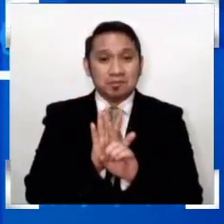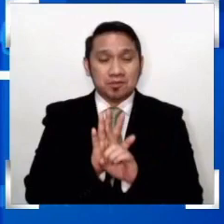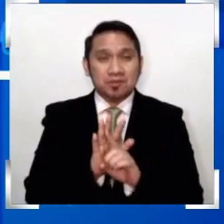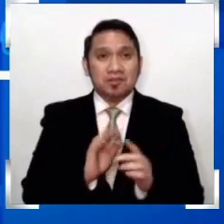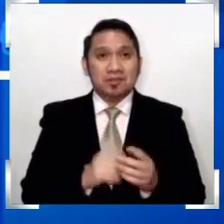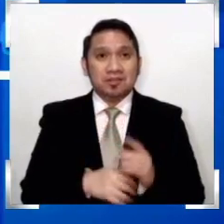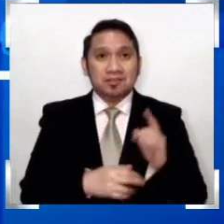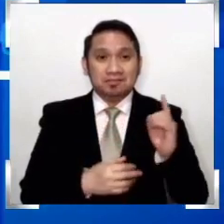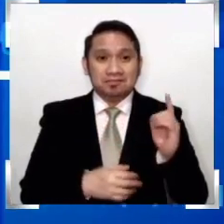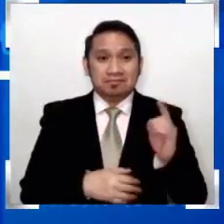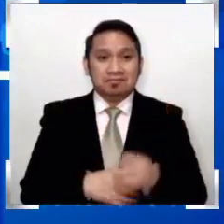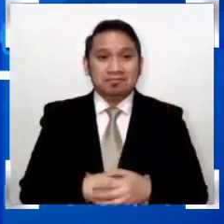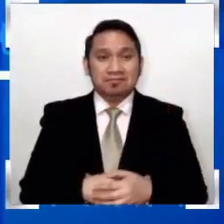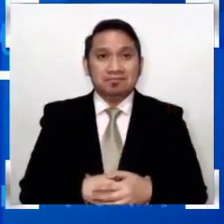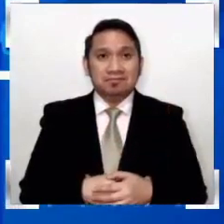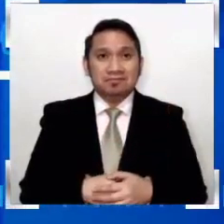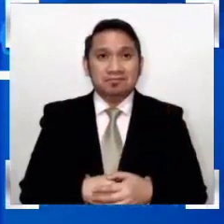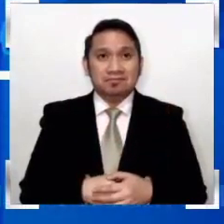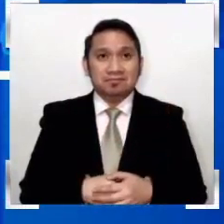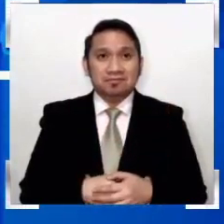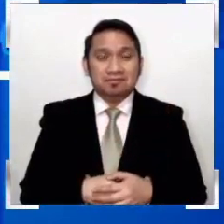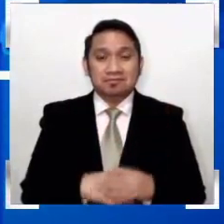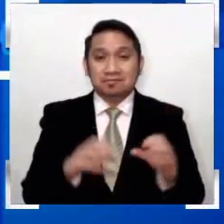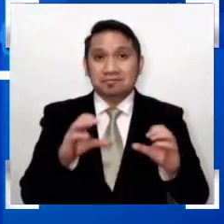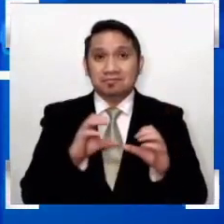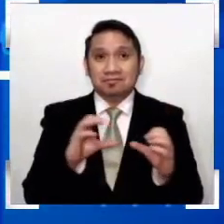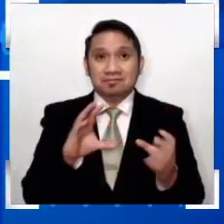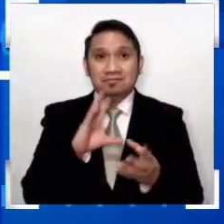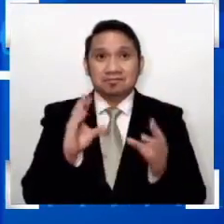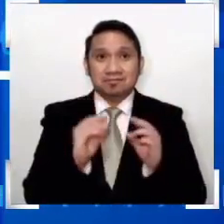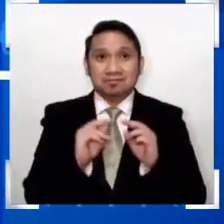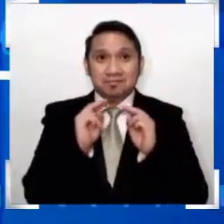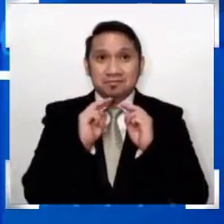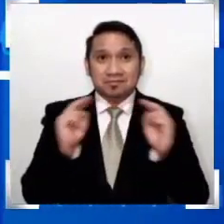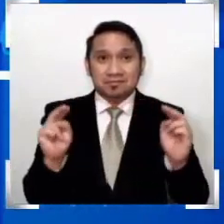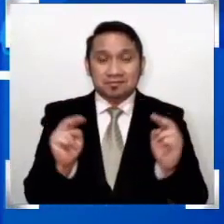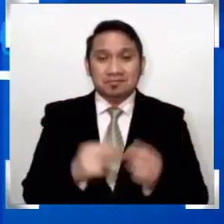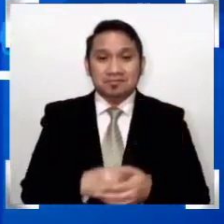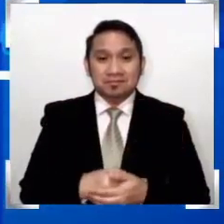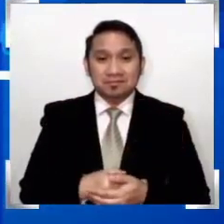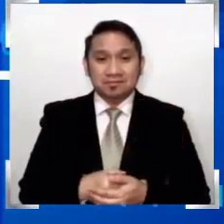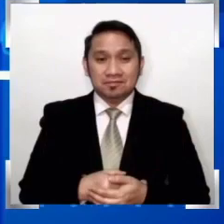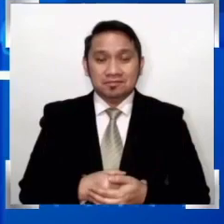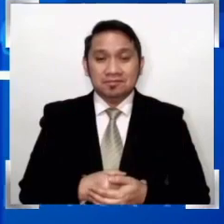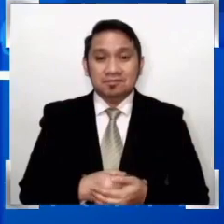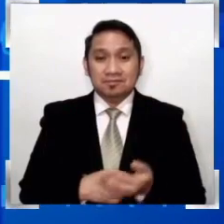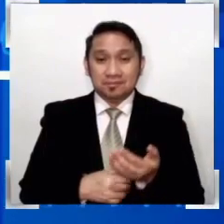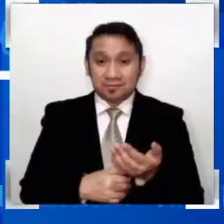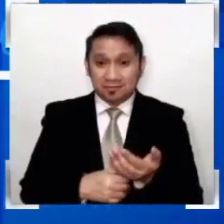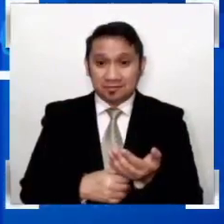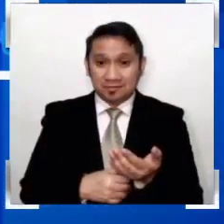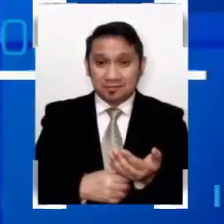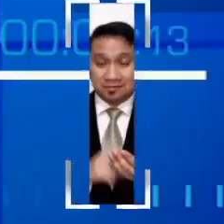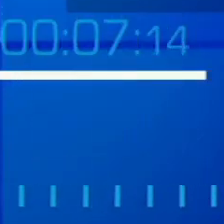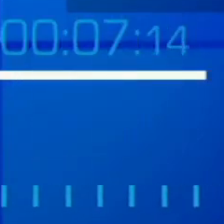Joong-ki. Para sa GMA Integrated News, Lars Santiago ang inyong saksi.